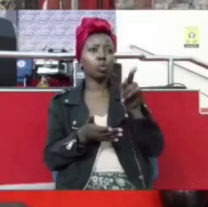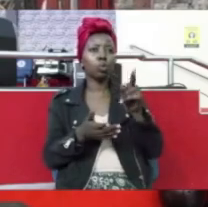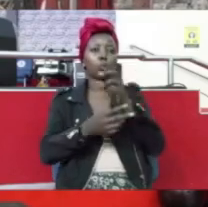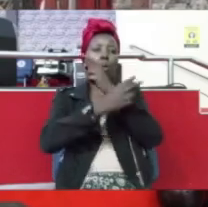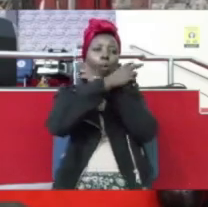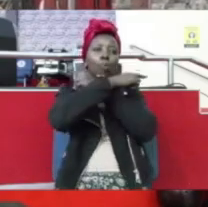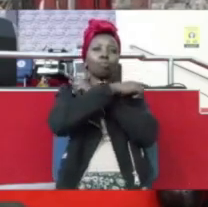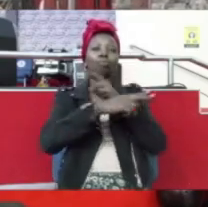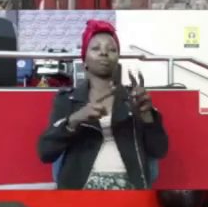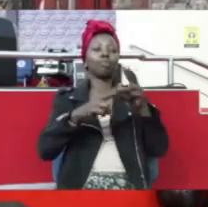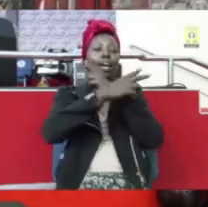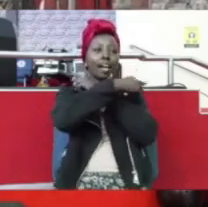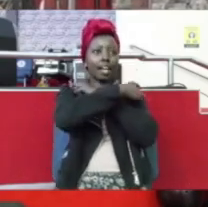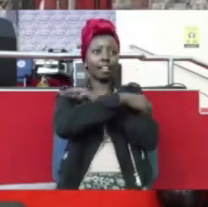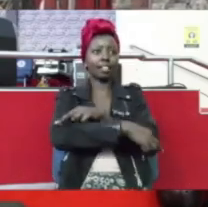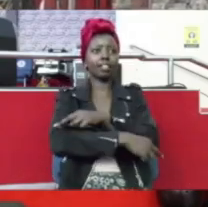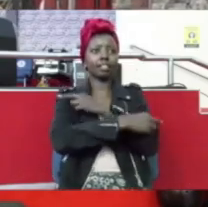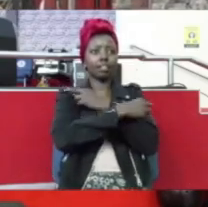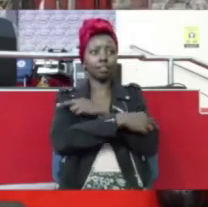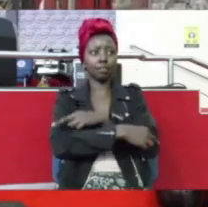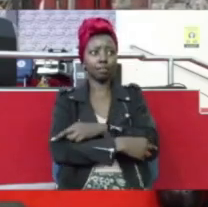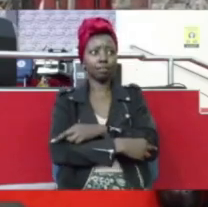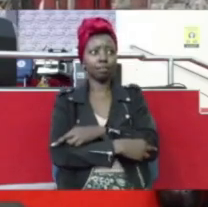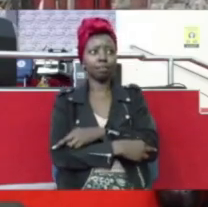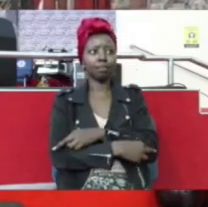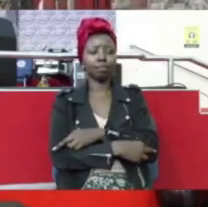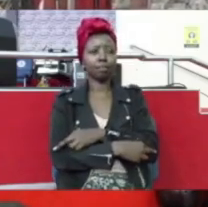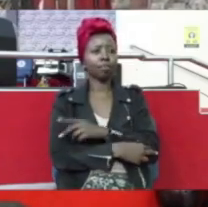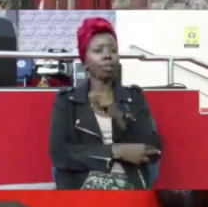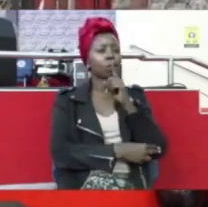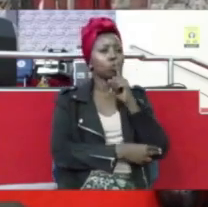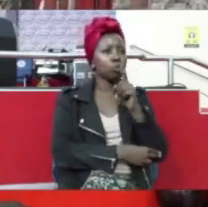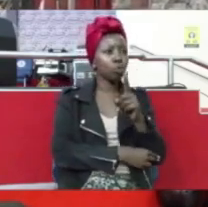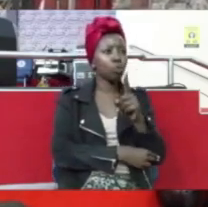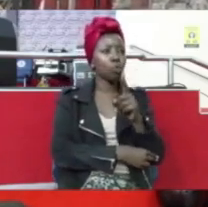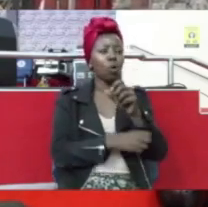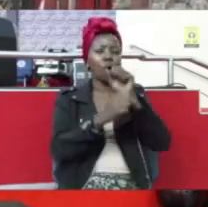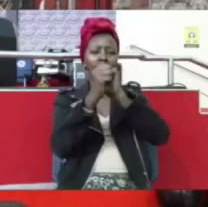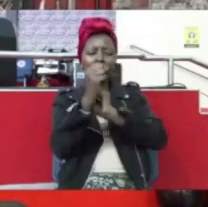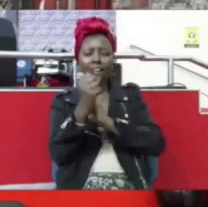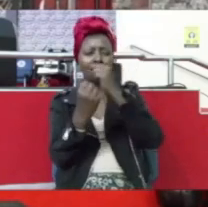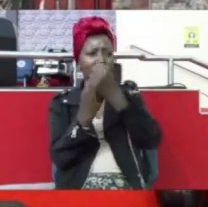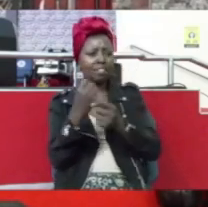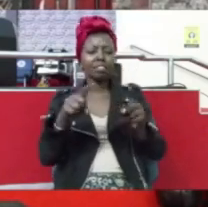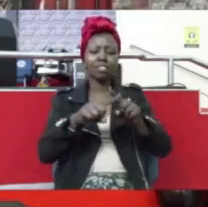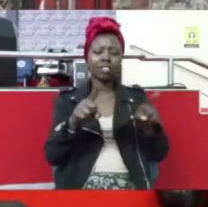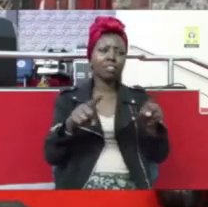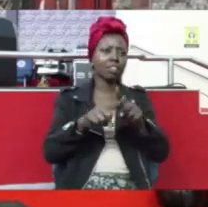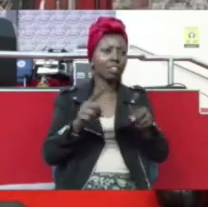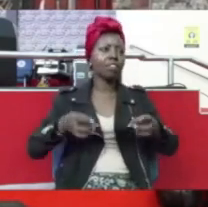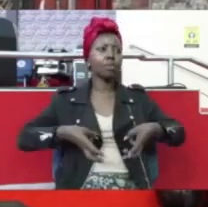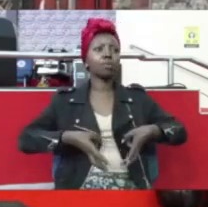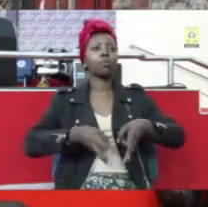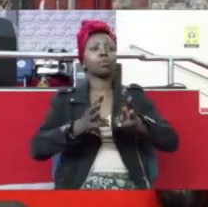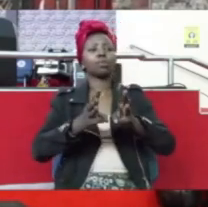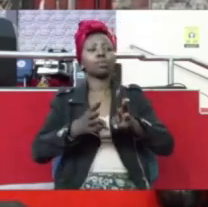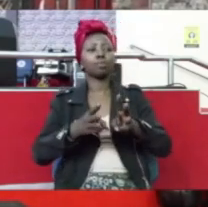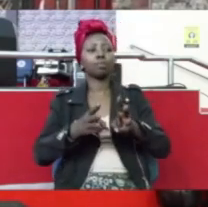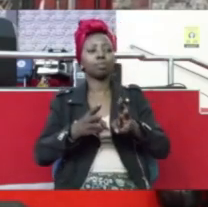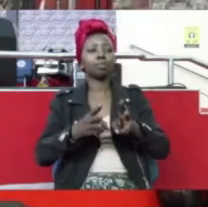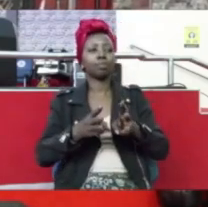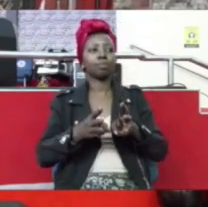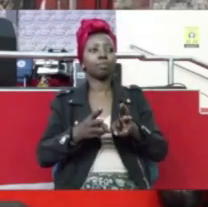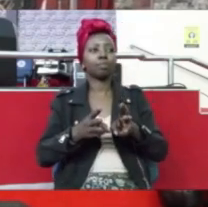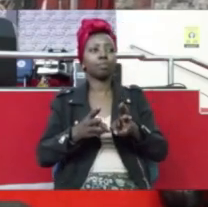ambao hawatakusumbua ndio ukaweze kuwa na akili timamu. And so you will harvest in different ways. Kwa hivyo utaweza kuvuna kwa njia